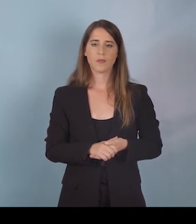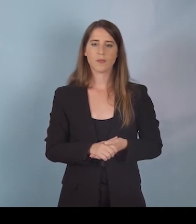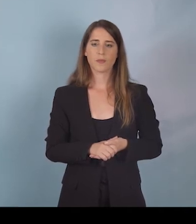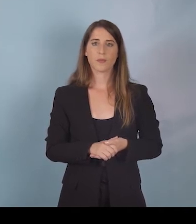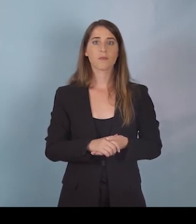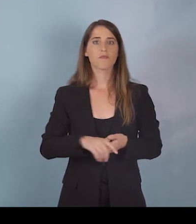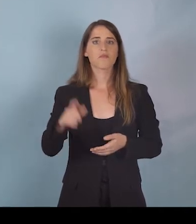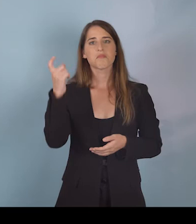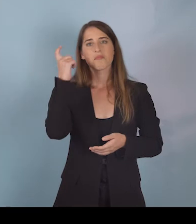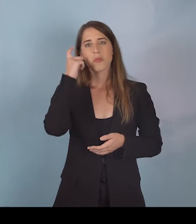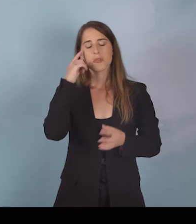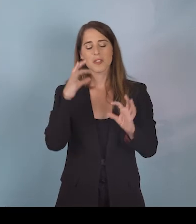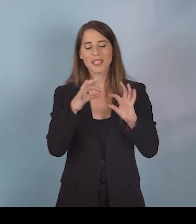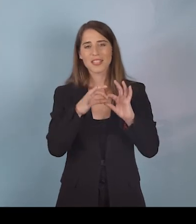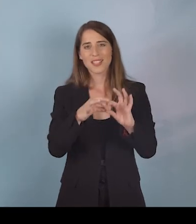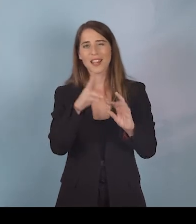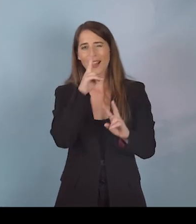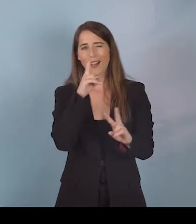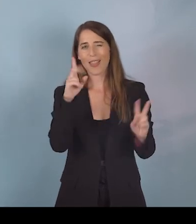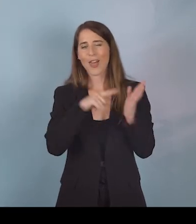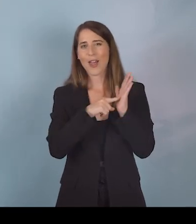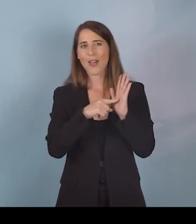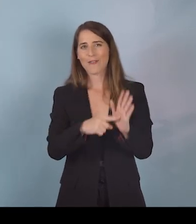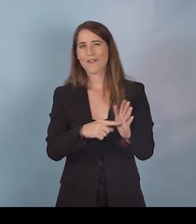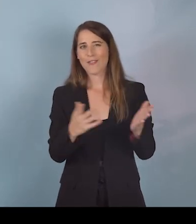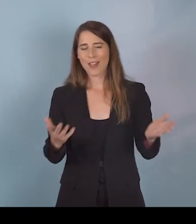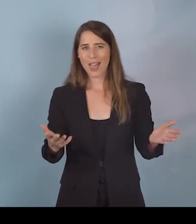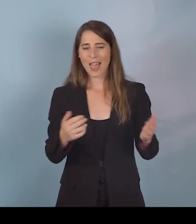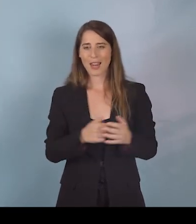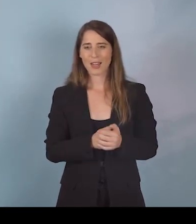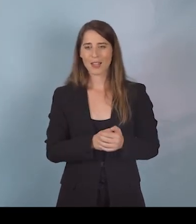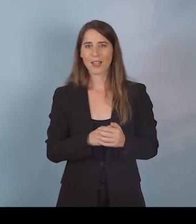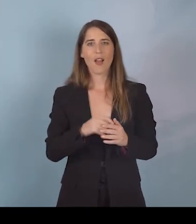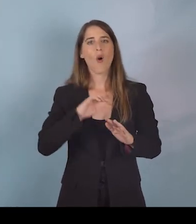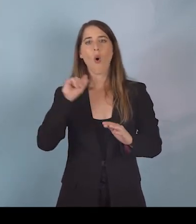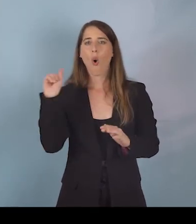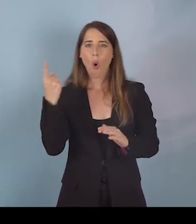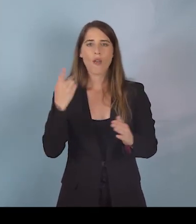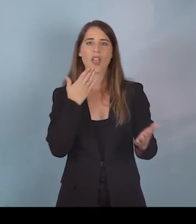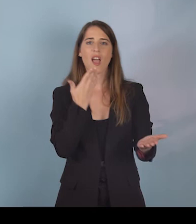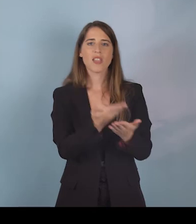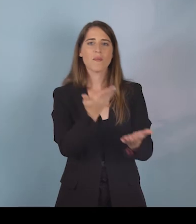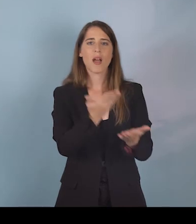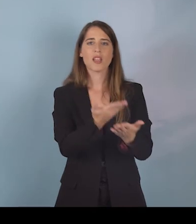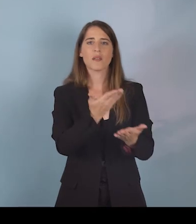μου. Εξαιρετικά. Νομίζω ότι είναι προφανής η συνέχεια.